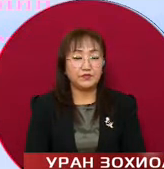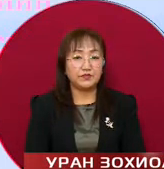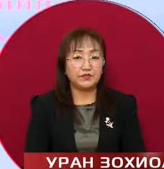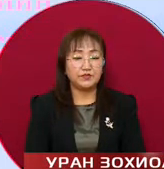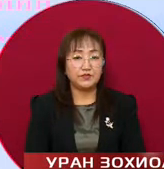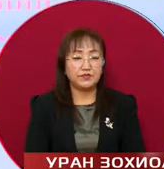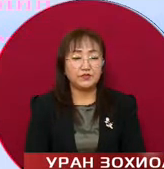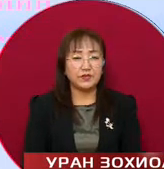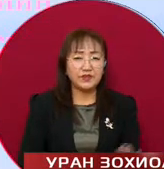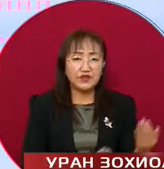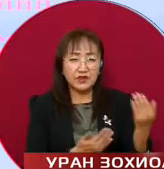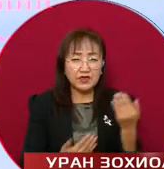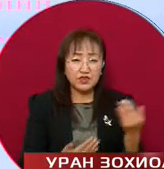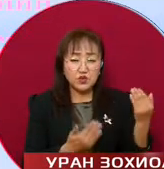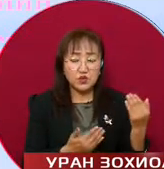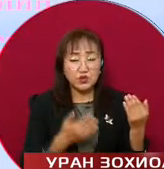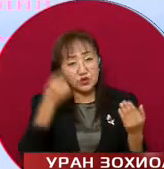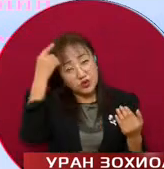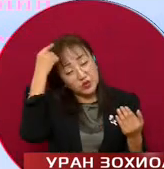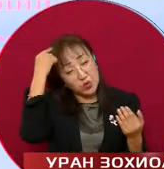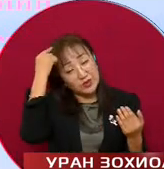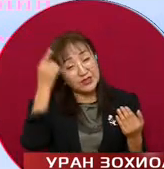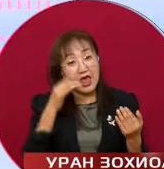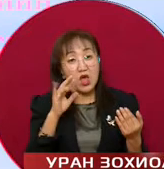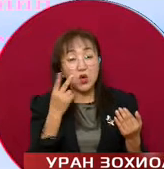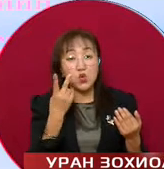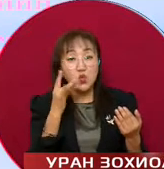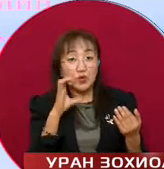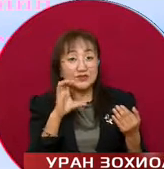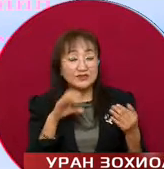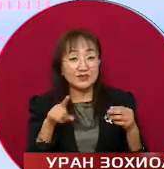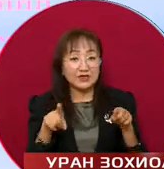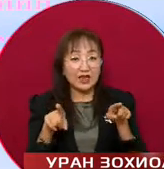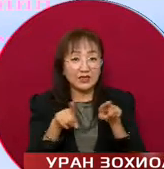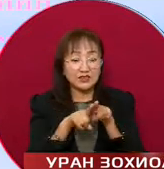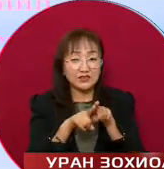Нэлх хүүхдийн зулаан үсийг шингэн